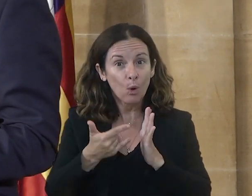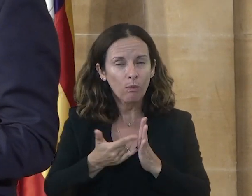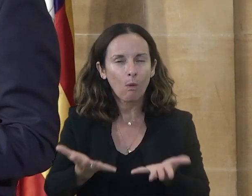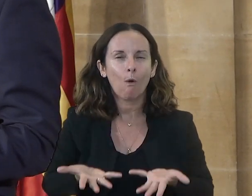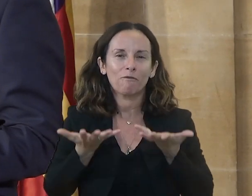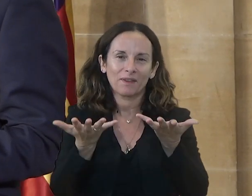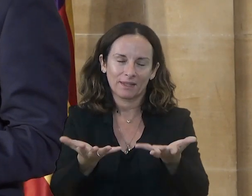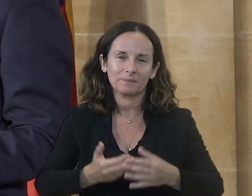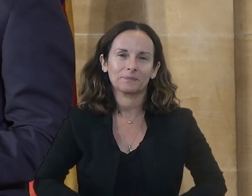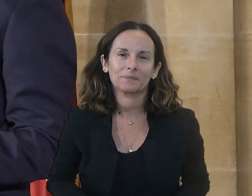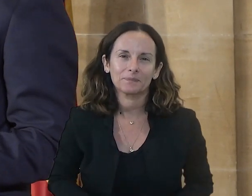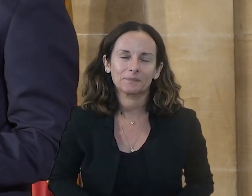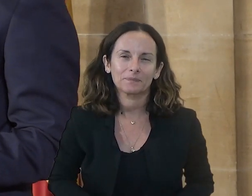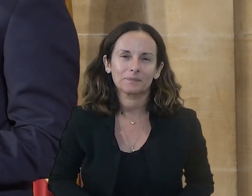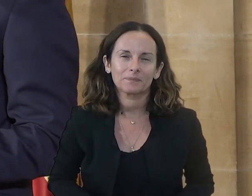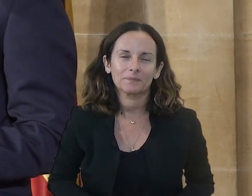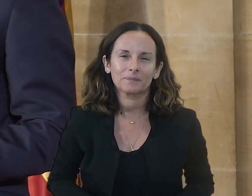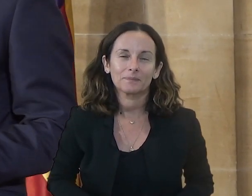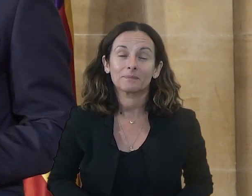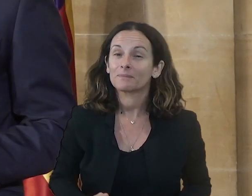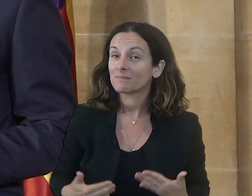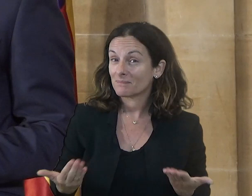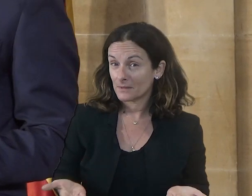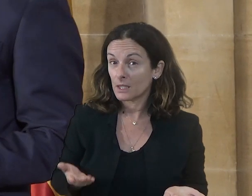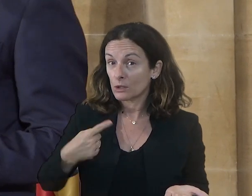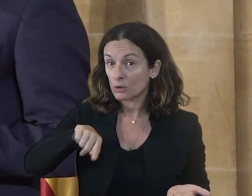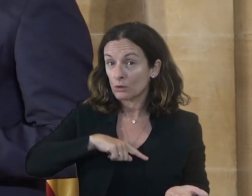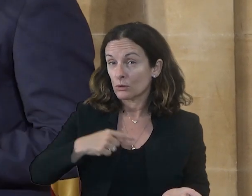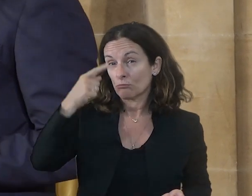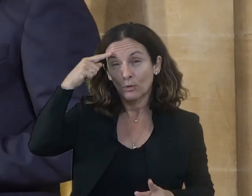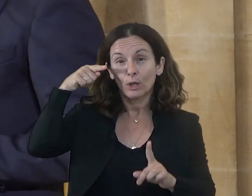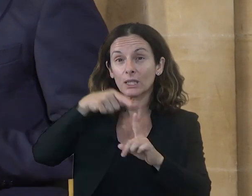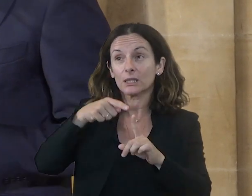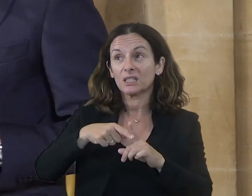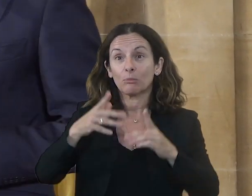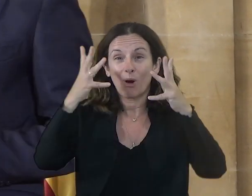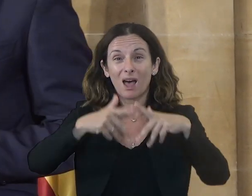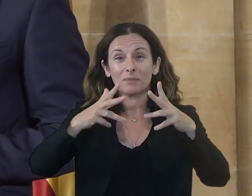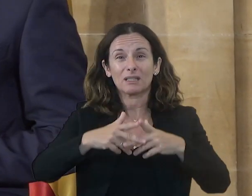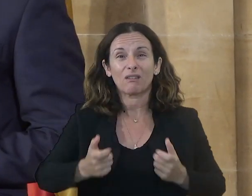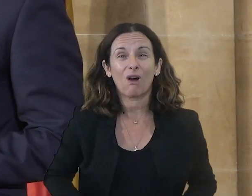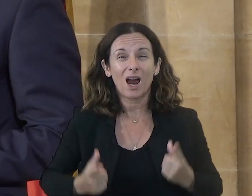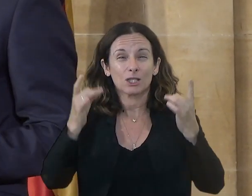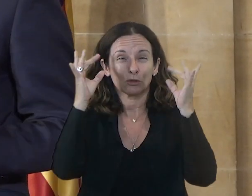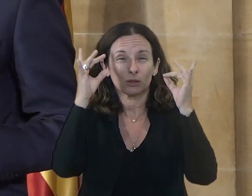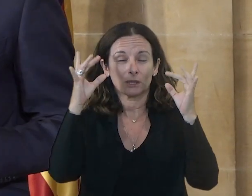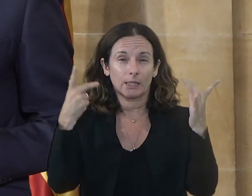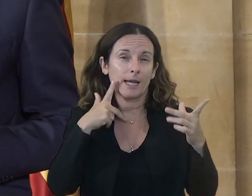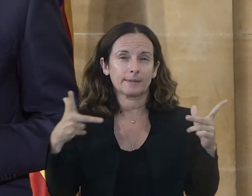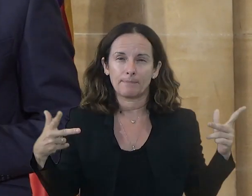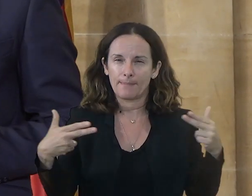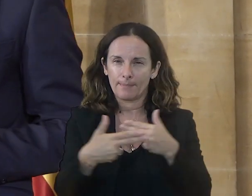per oferir solucions. I seguint en la nostra premissa de primar aquesta administració i